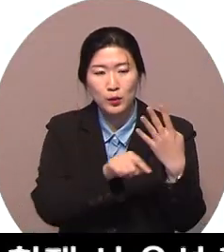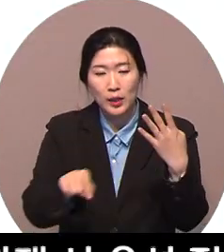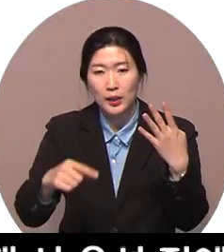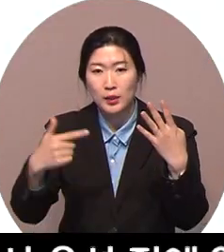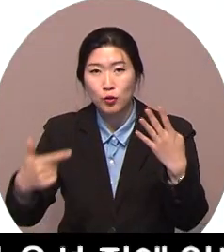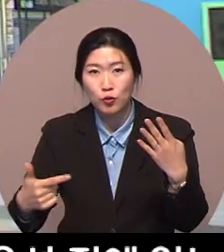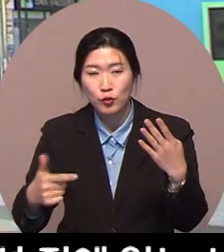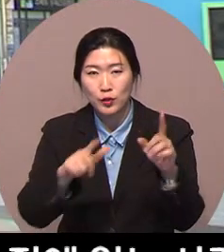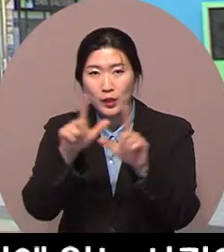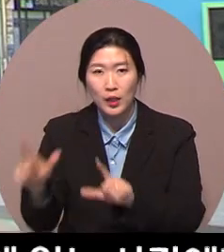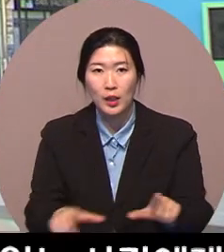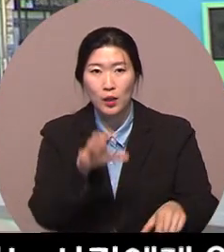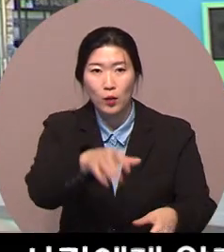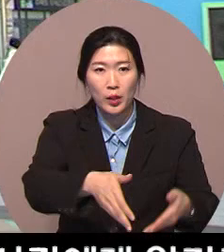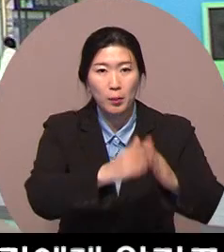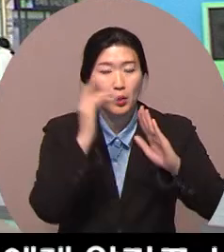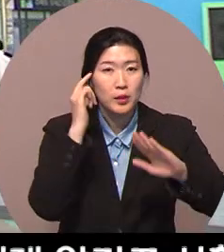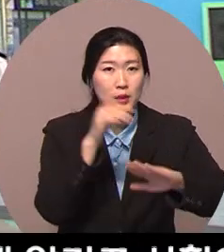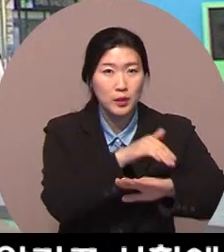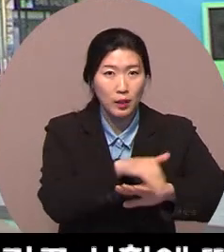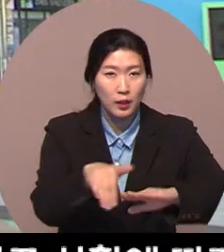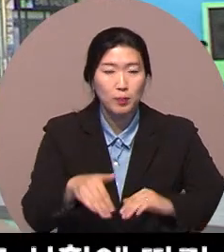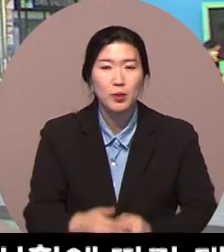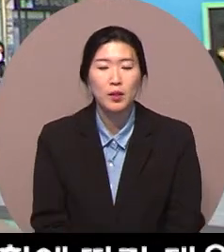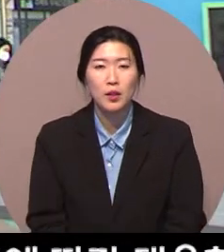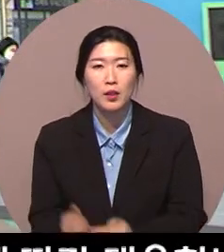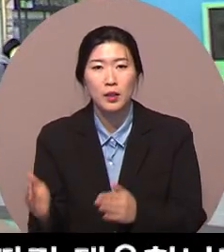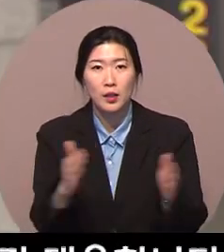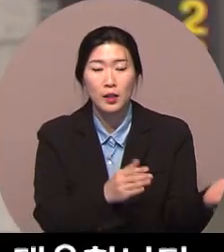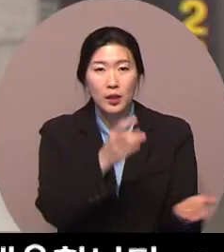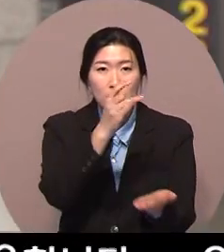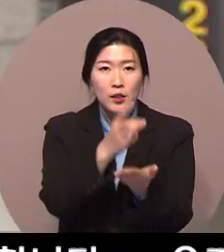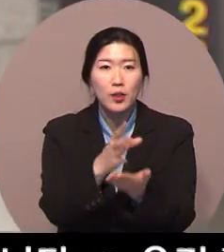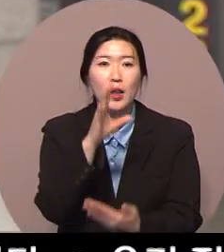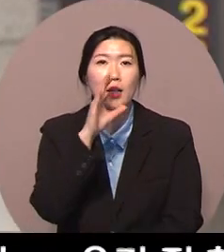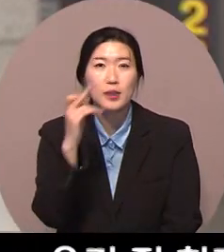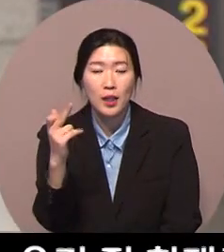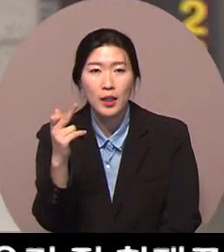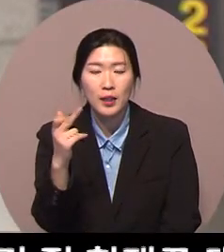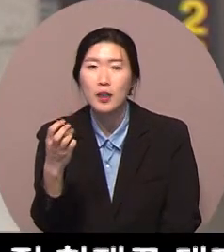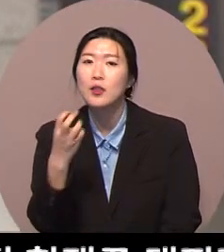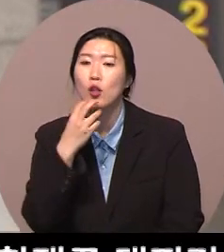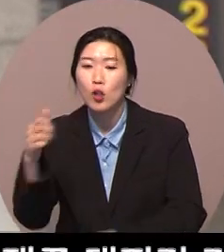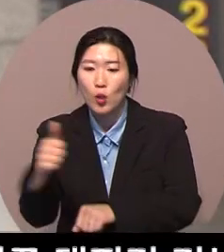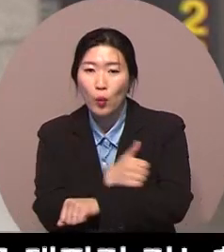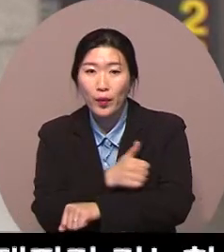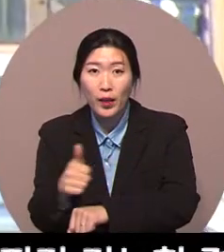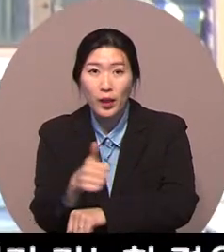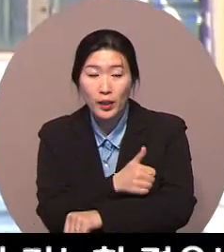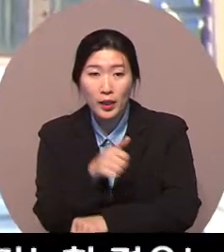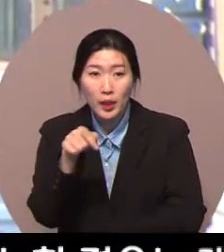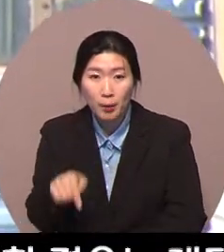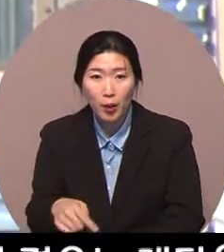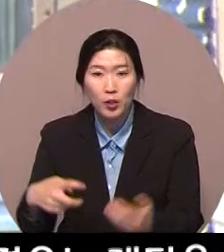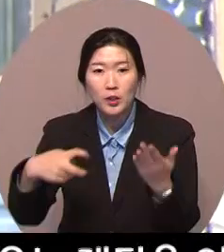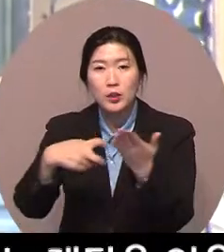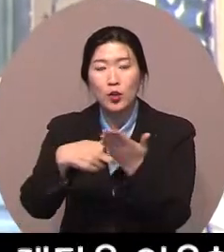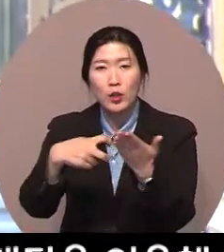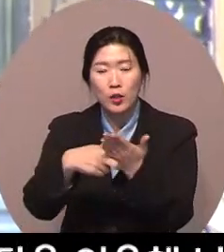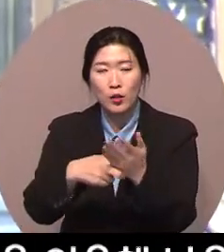시범 운영됩니다. 충남에서는 천안 아산에서 수도권으로 오가는 학생 등에게 철도 정기